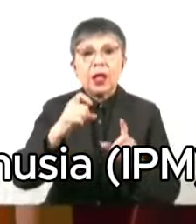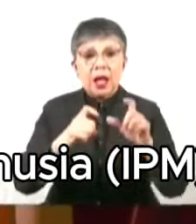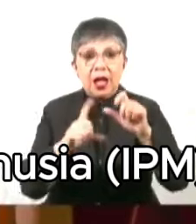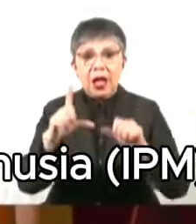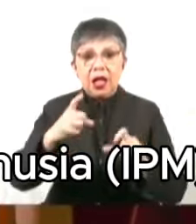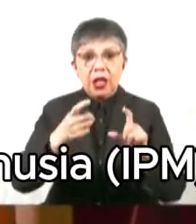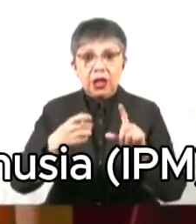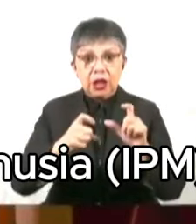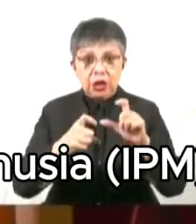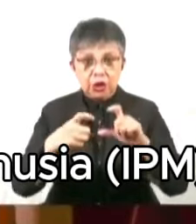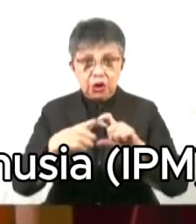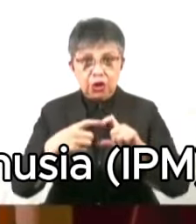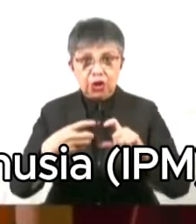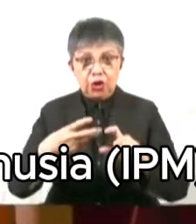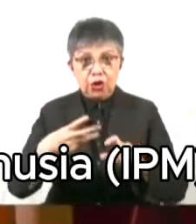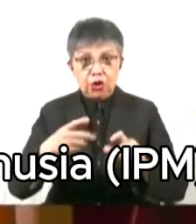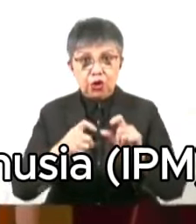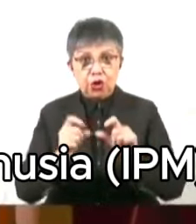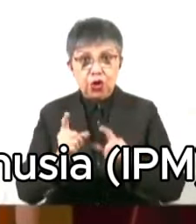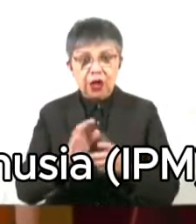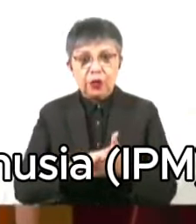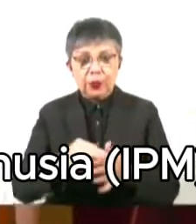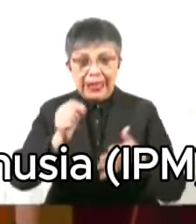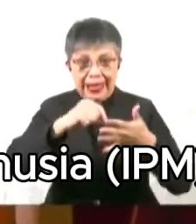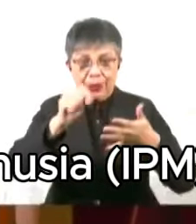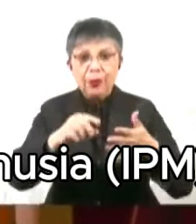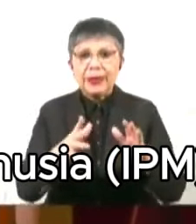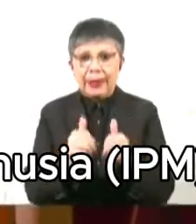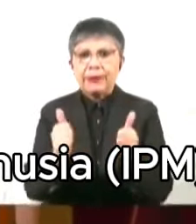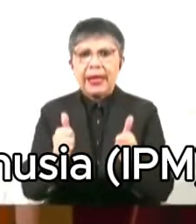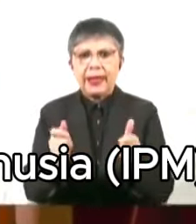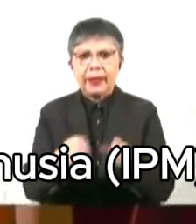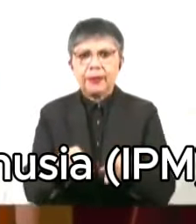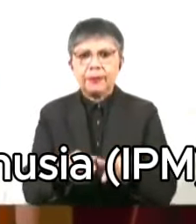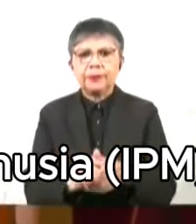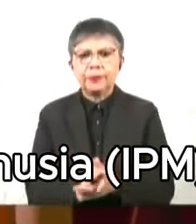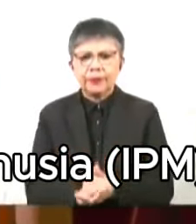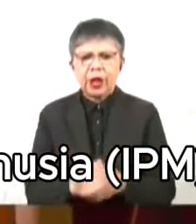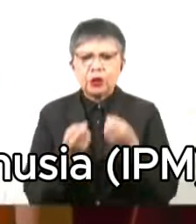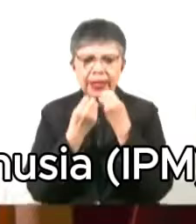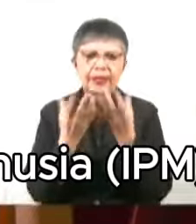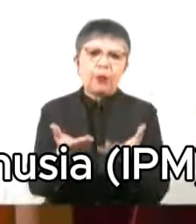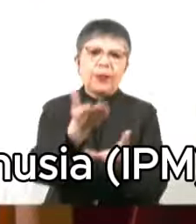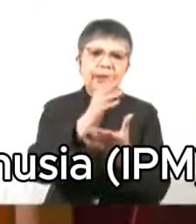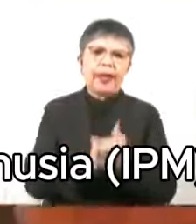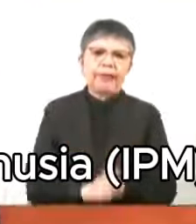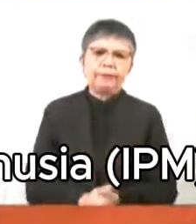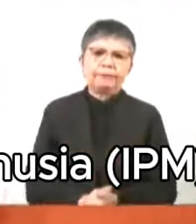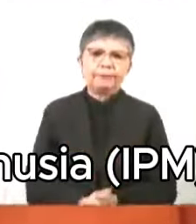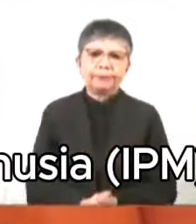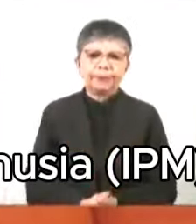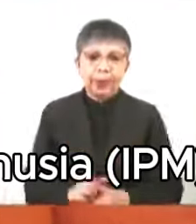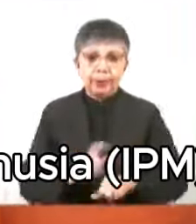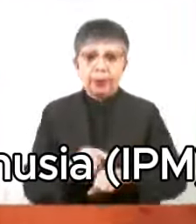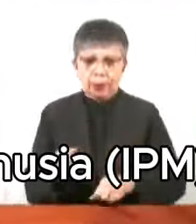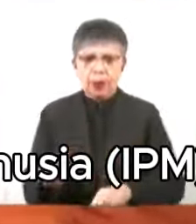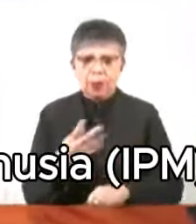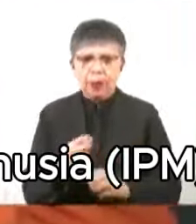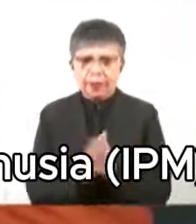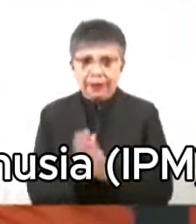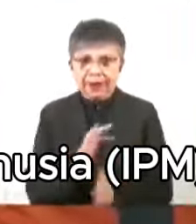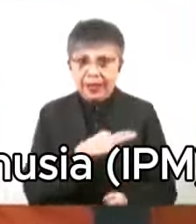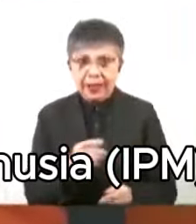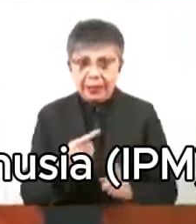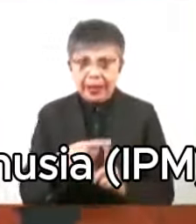segera bisa mengejar indeks yang Akang impikan itu tadi Mungkin itu jawabannya Terima kasih masih ada waktu mau dimanfaatkan